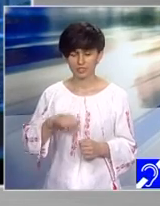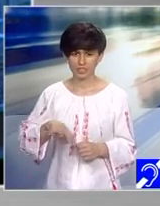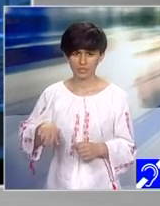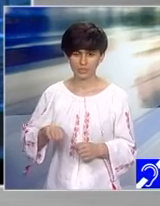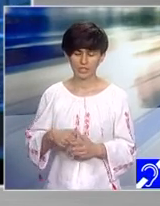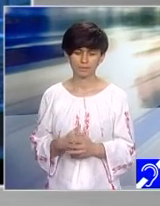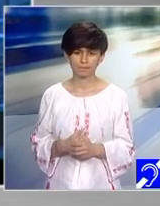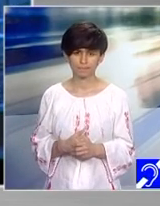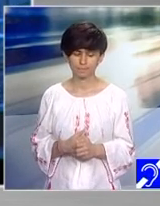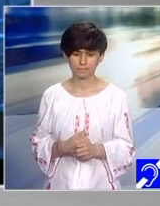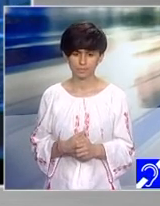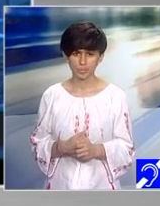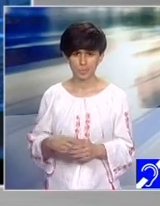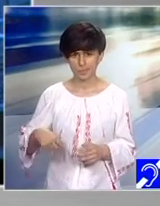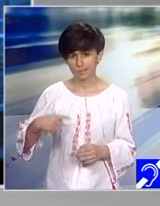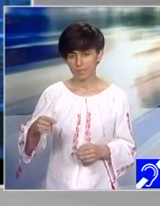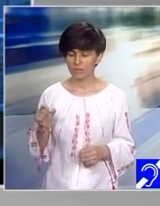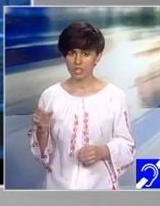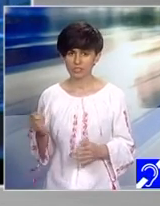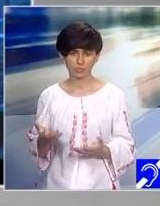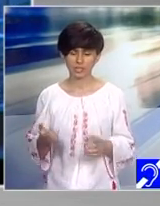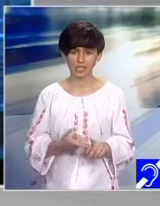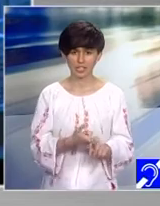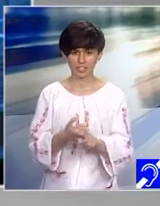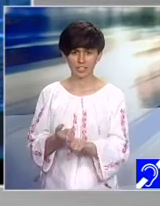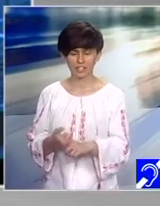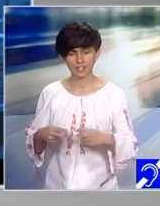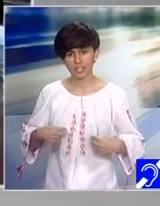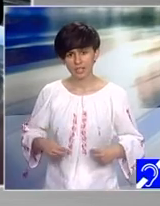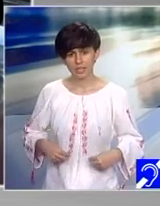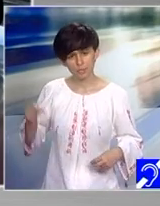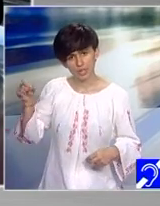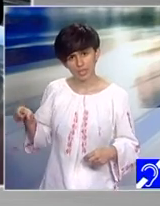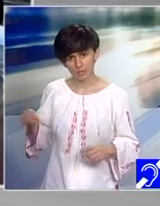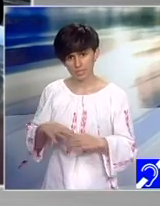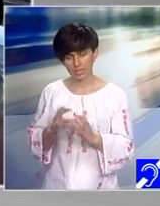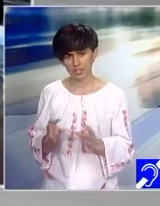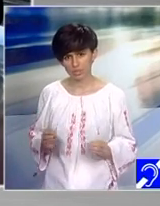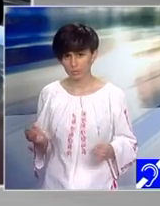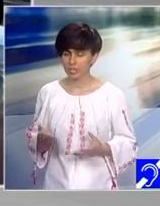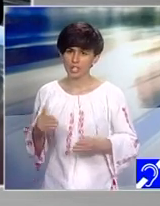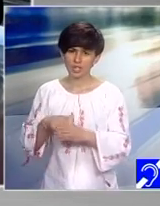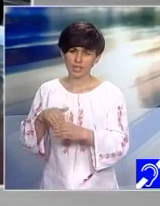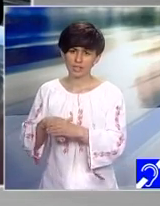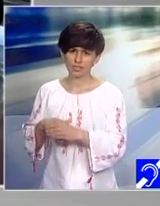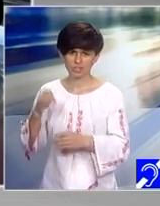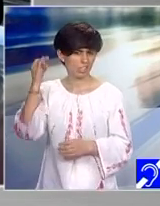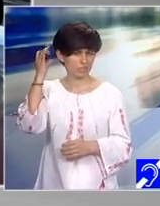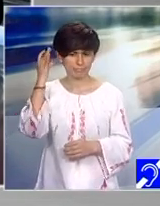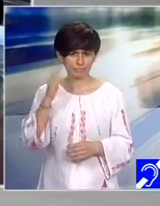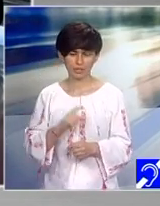leagă de știrea de la început cu parlamentarii români care votează uneori foarte aiurea lucruri. Cineva a făcut un studiu